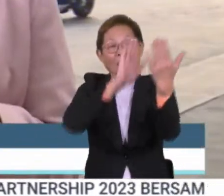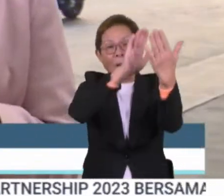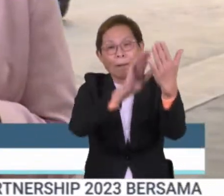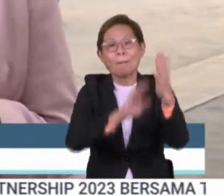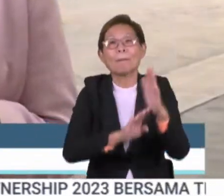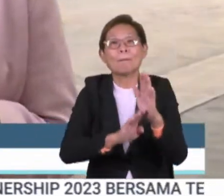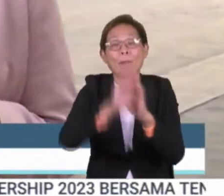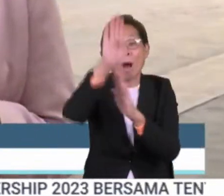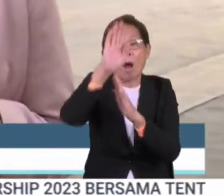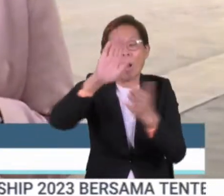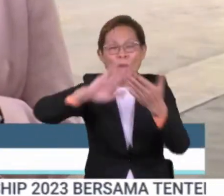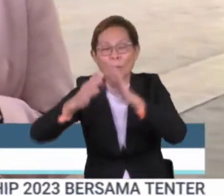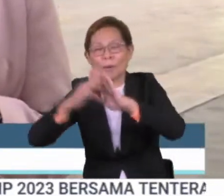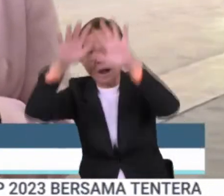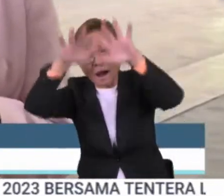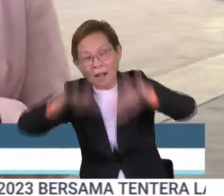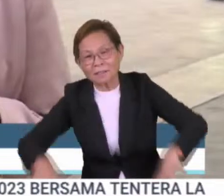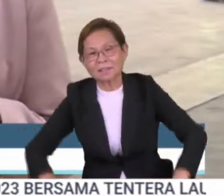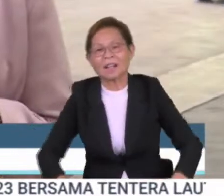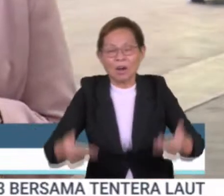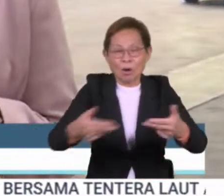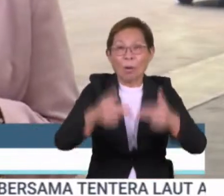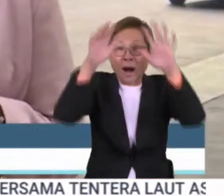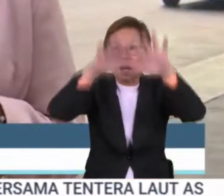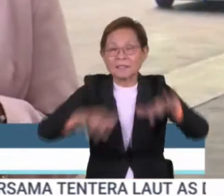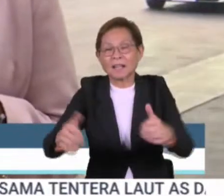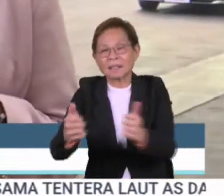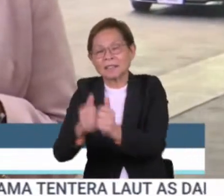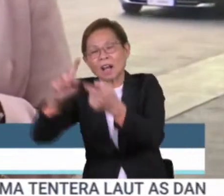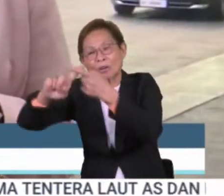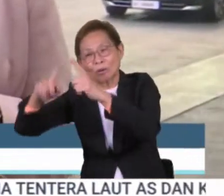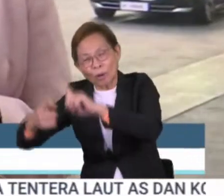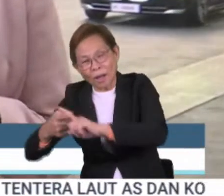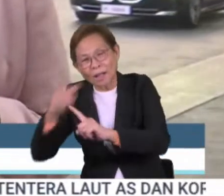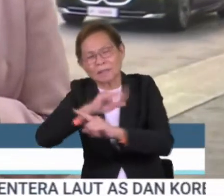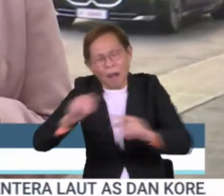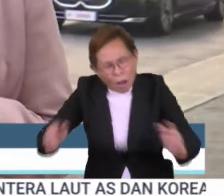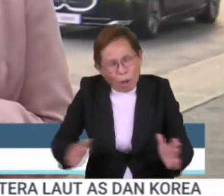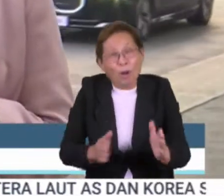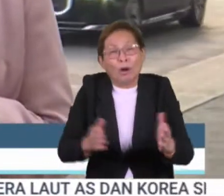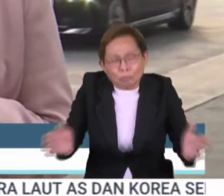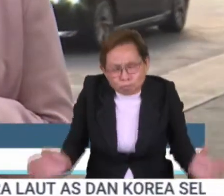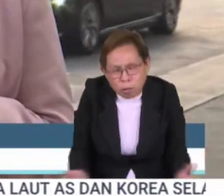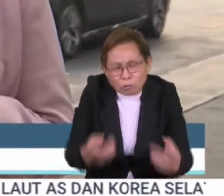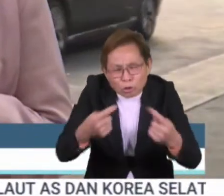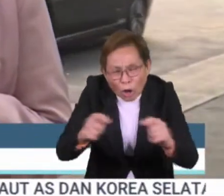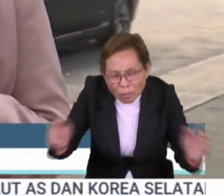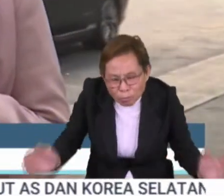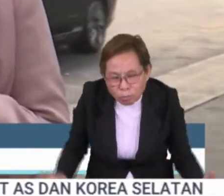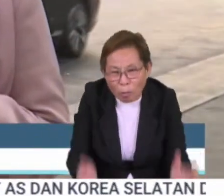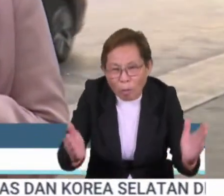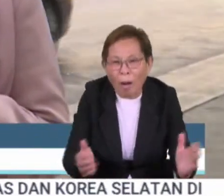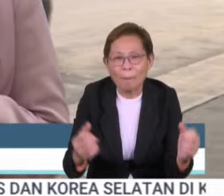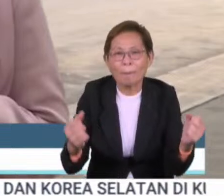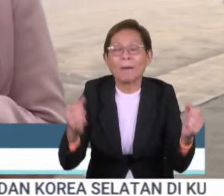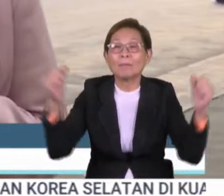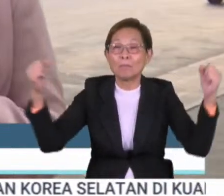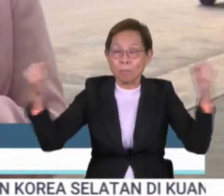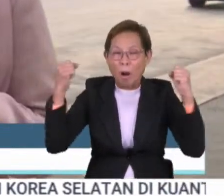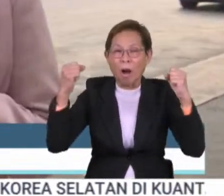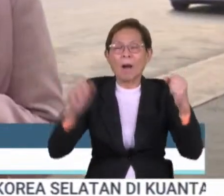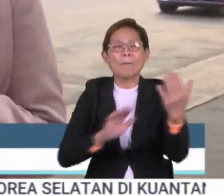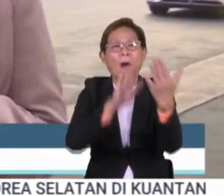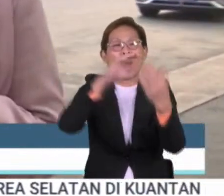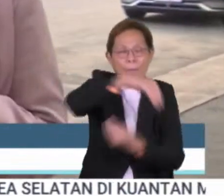komuniti ASEAN, hubungan ASEAN dengan rakan kongsi luar serta usaha menggalakkan keamanan dan kestabilan tatkala menghadapi